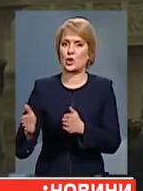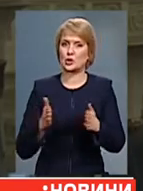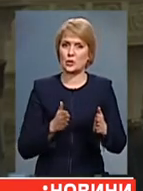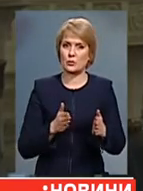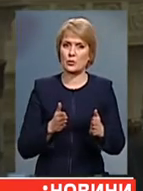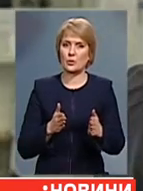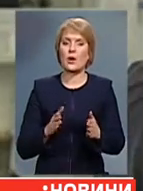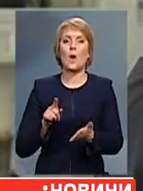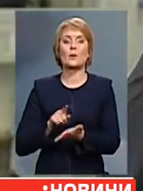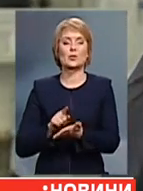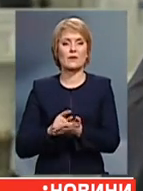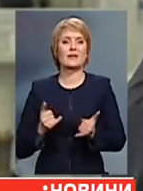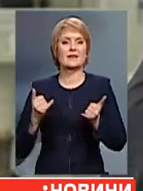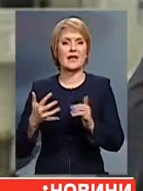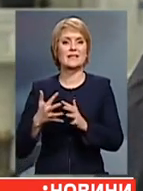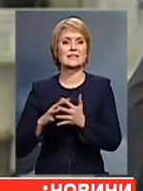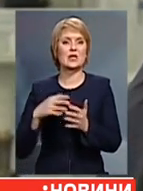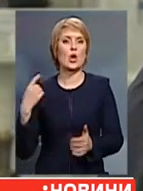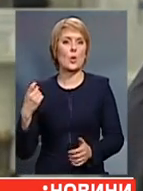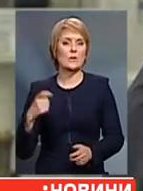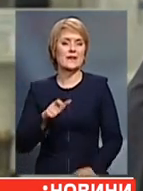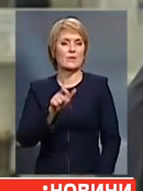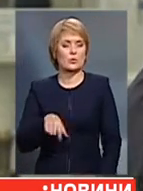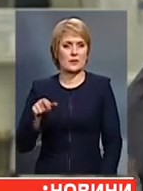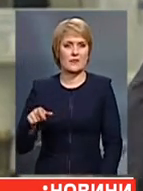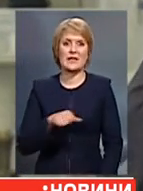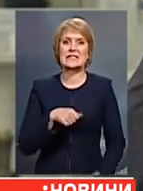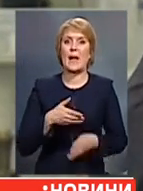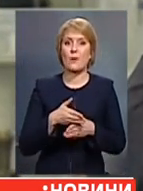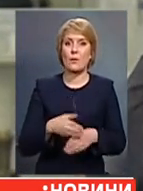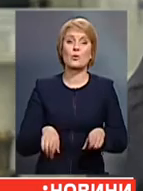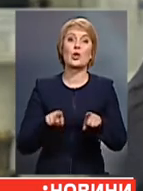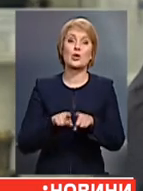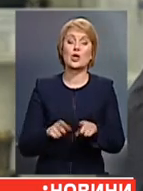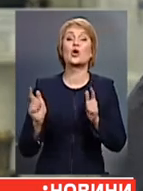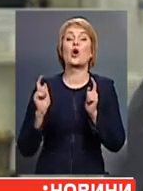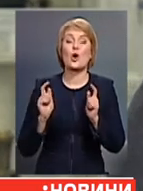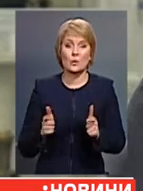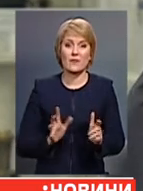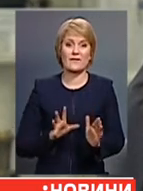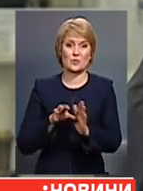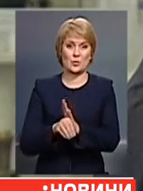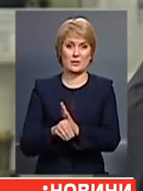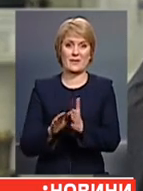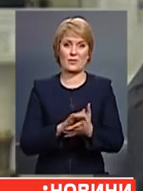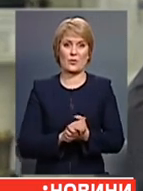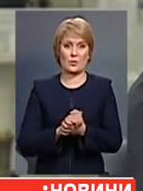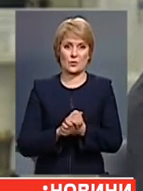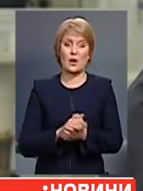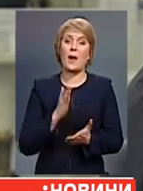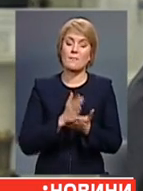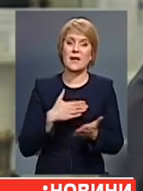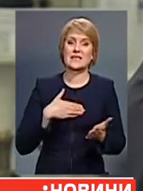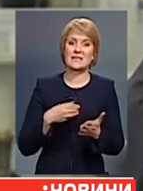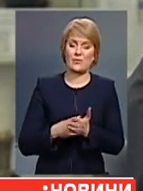вимоги. Ну і «Самопоміч», яка теж готова вступити в коаліцію, але теж має свої умови – це ухвалення закону про вибори